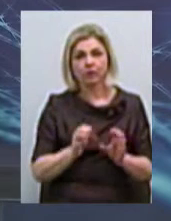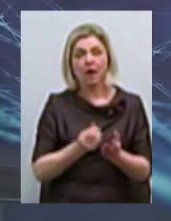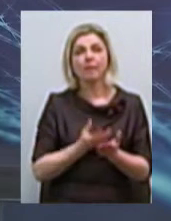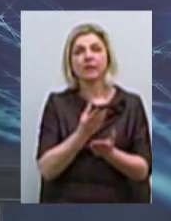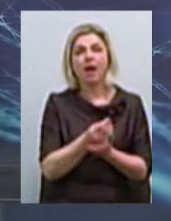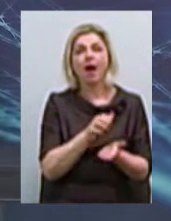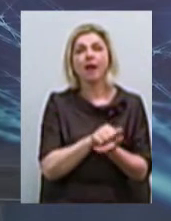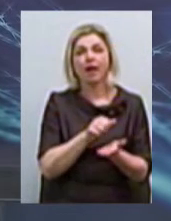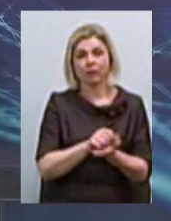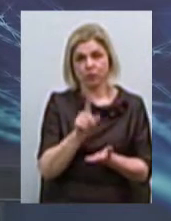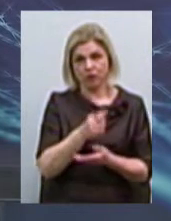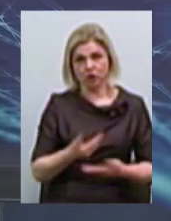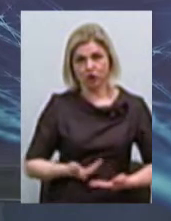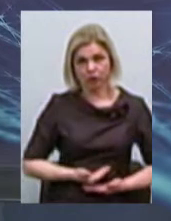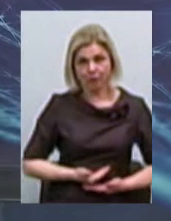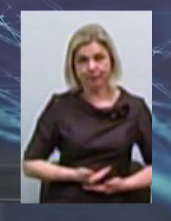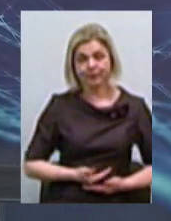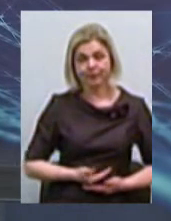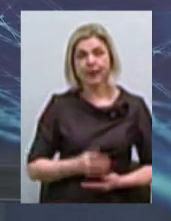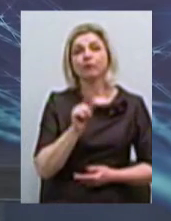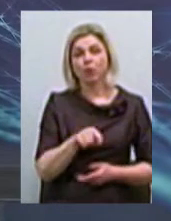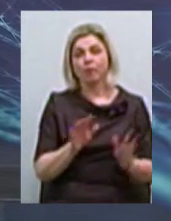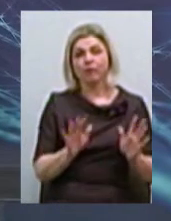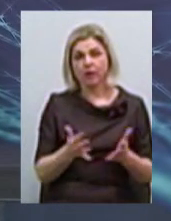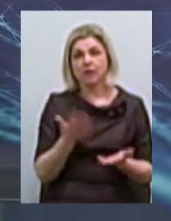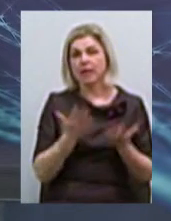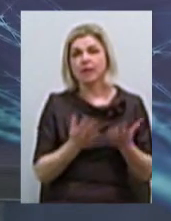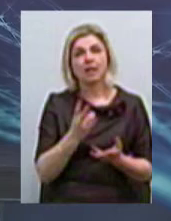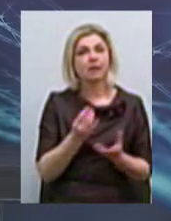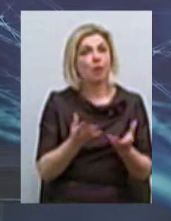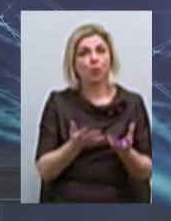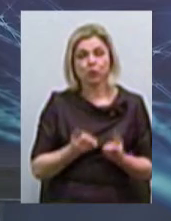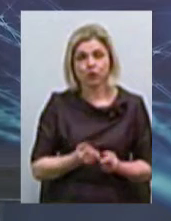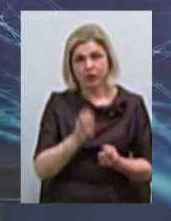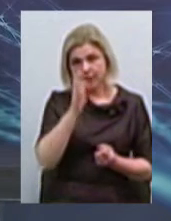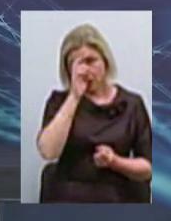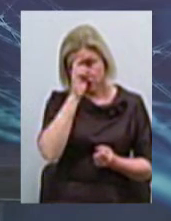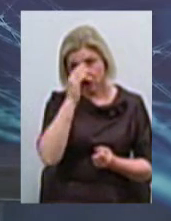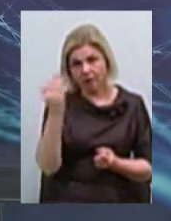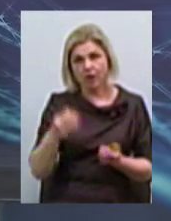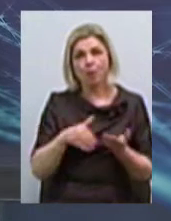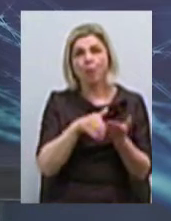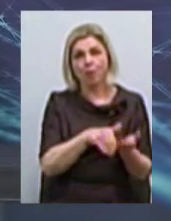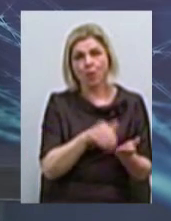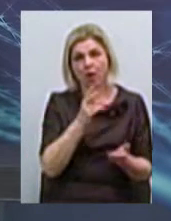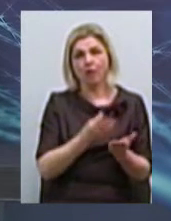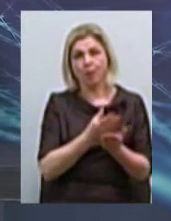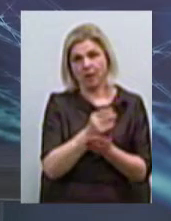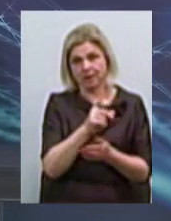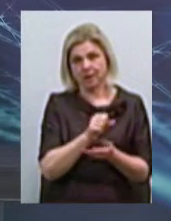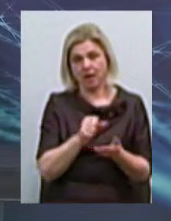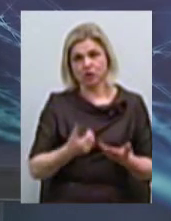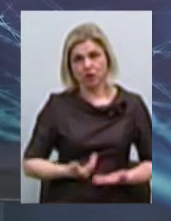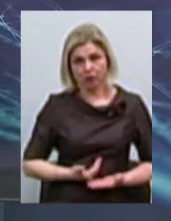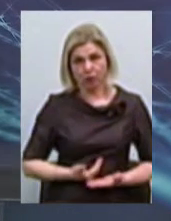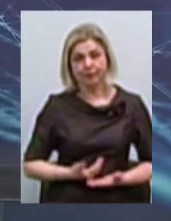орендну плату за житло. У тому випадку, якщо вони не отримують з держави допомогу на оплату за житло. А